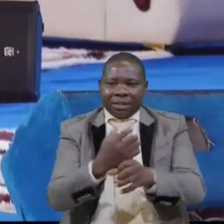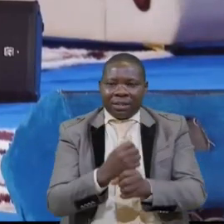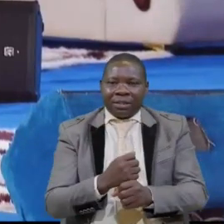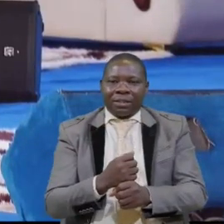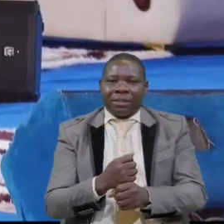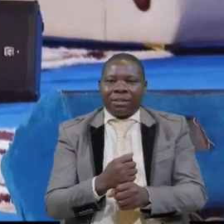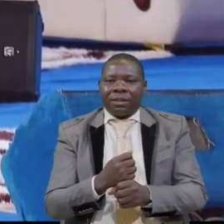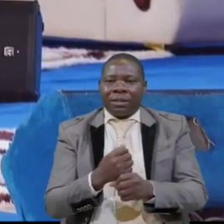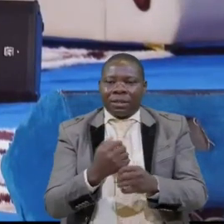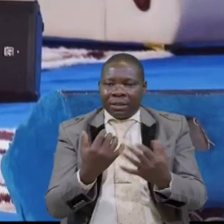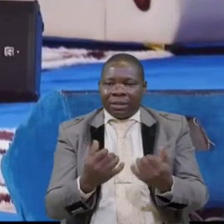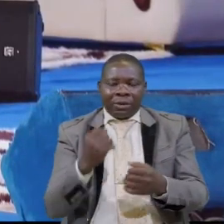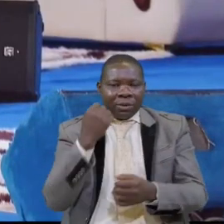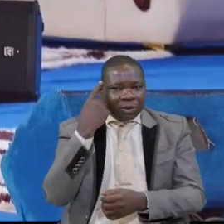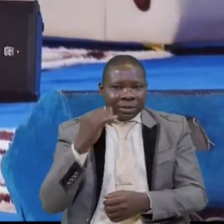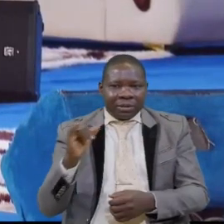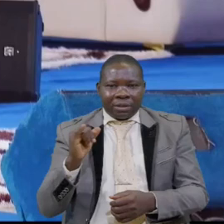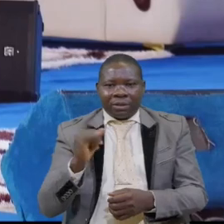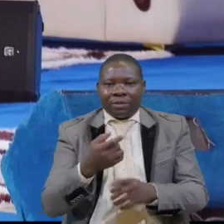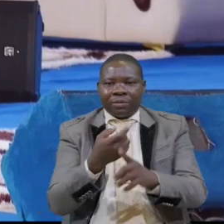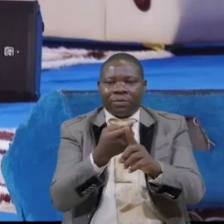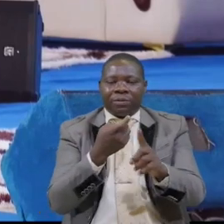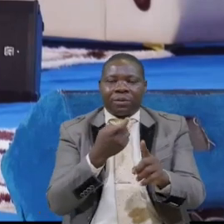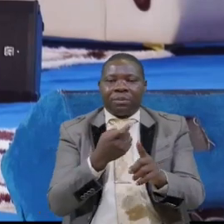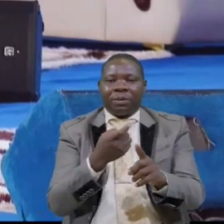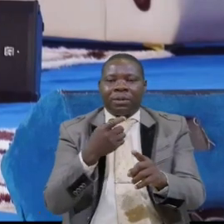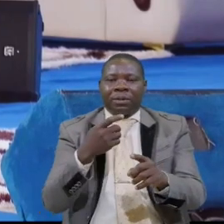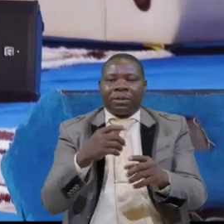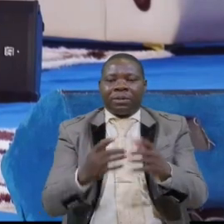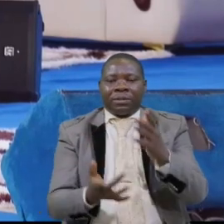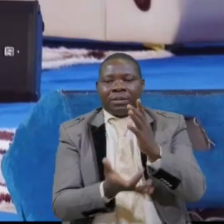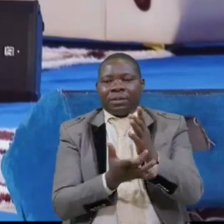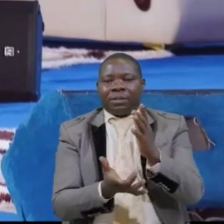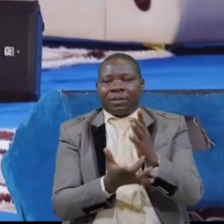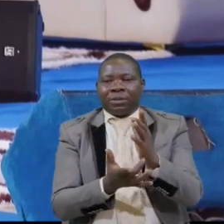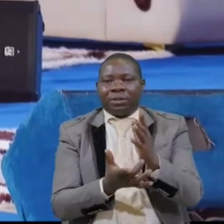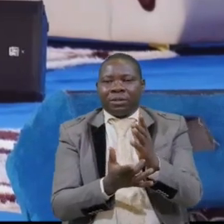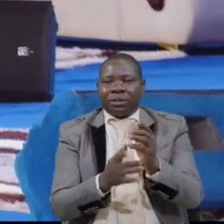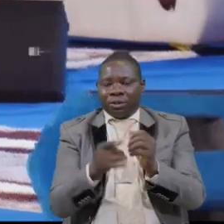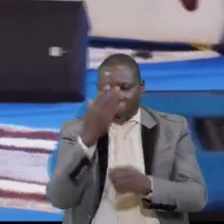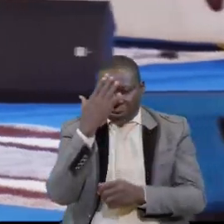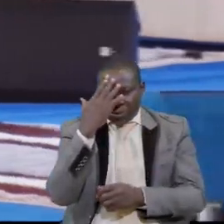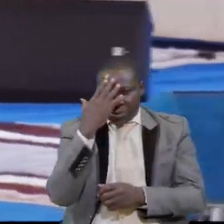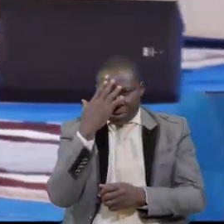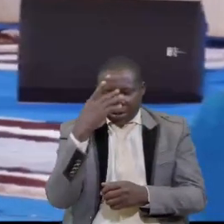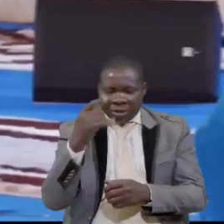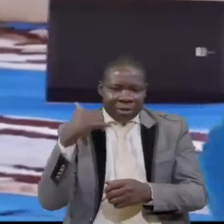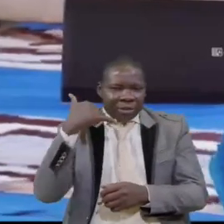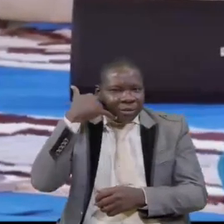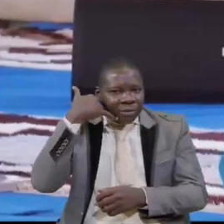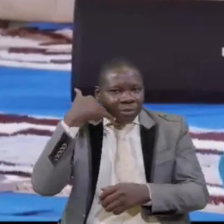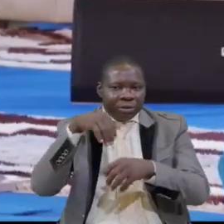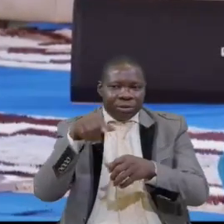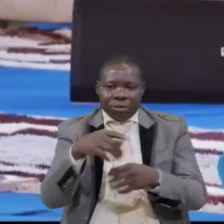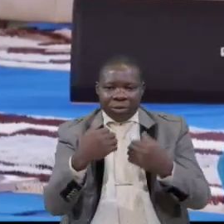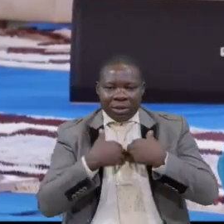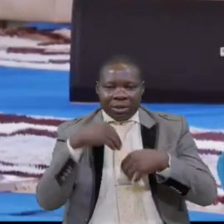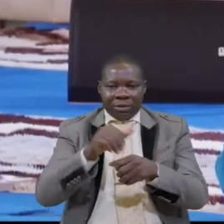charg comprendre la technologie le téléphone que tu ent dans tes